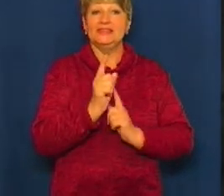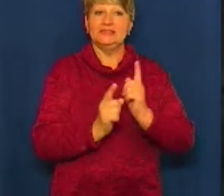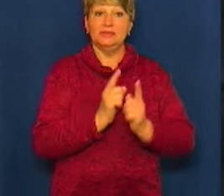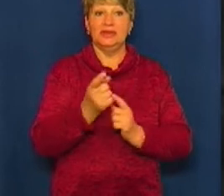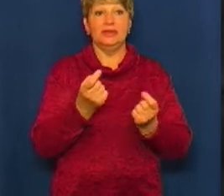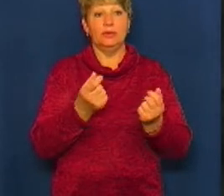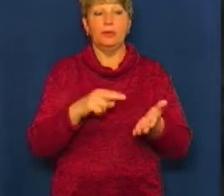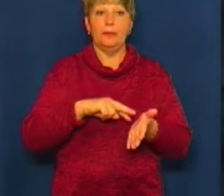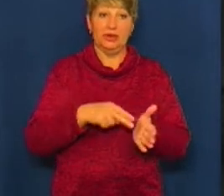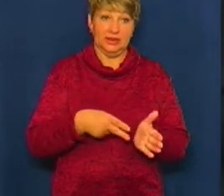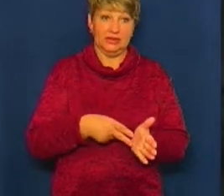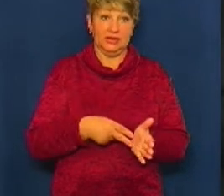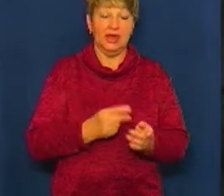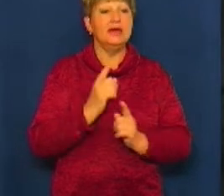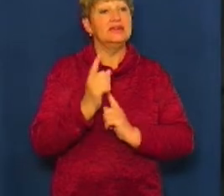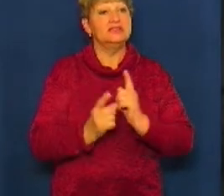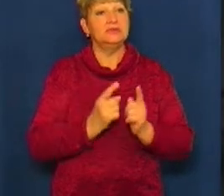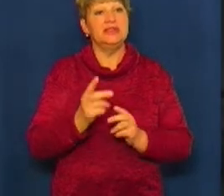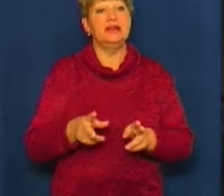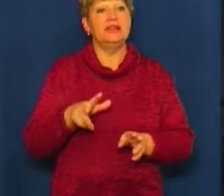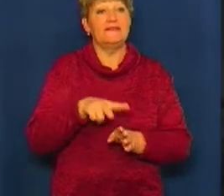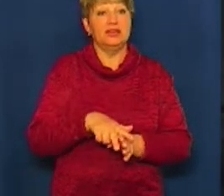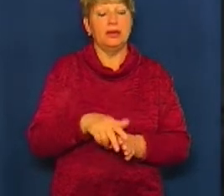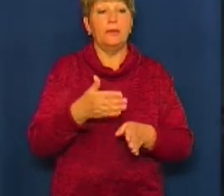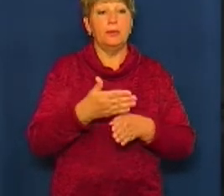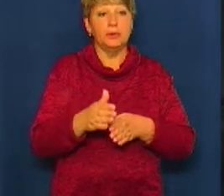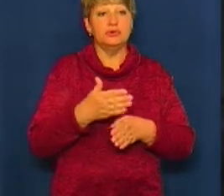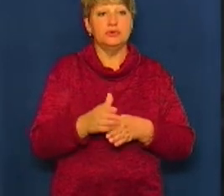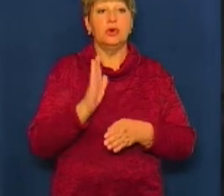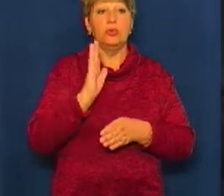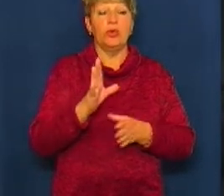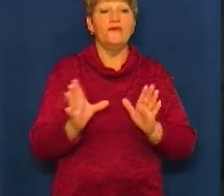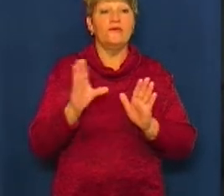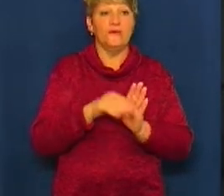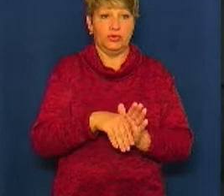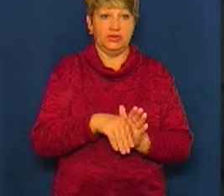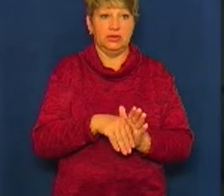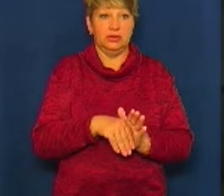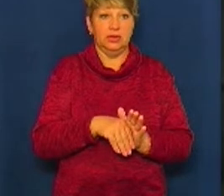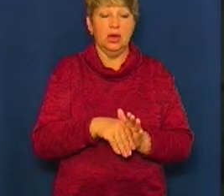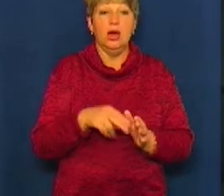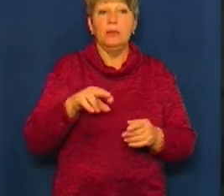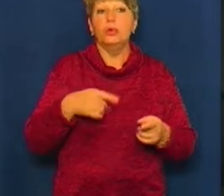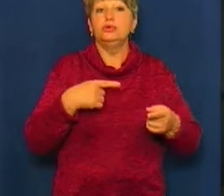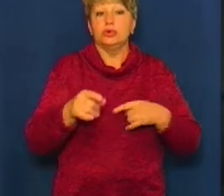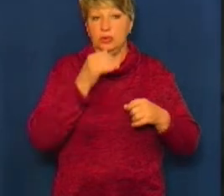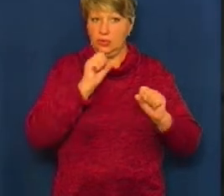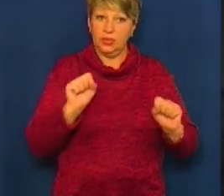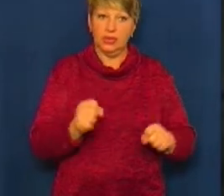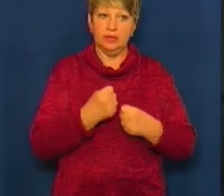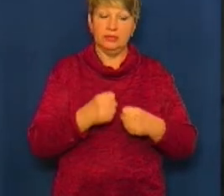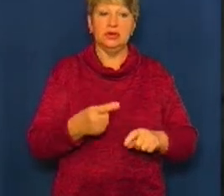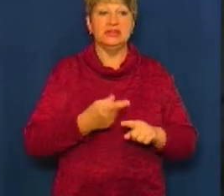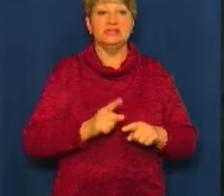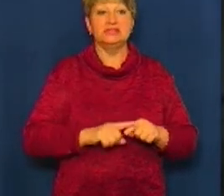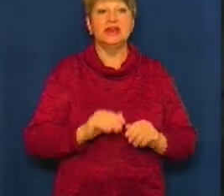плани, змінили навантаження і поступово будемо їх вводити. Тому що по-другому неможливо, бо це дитячий